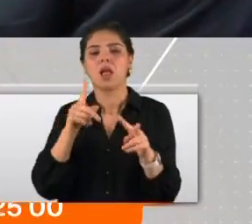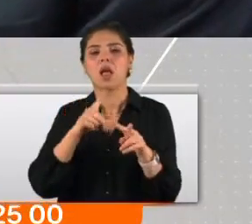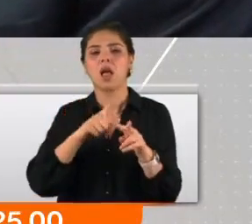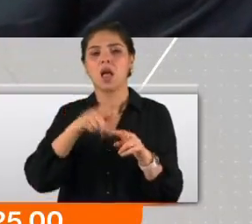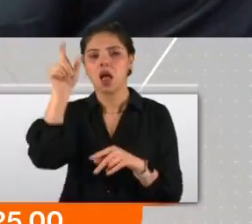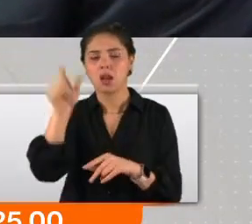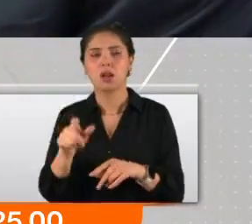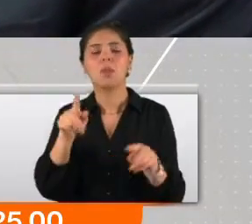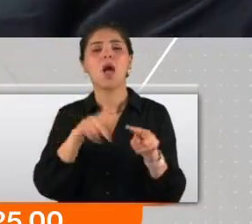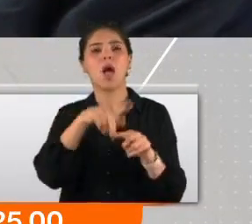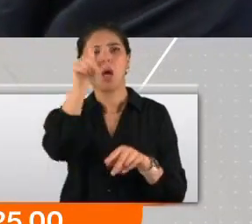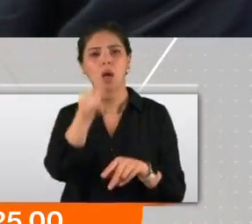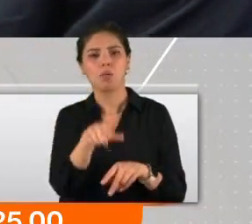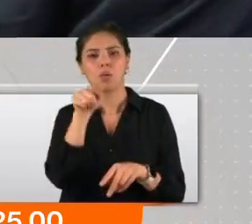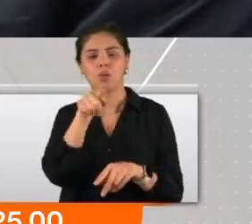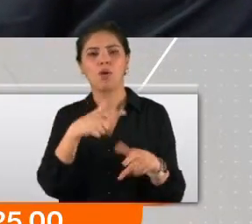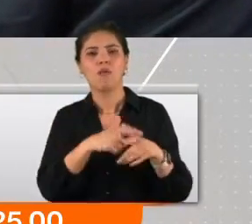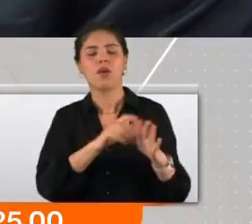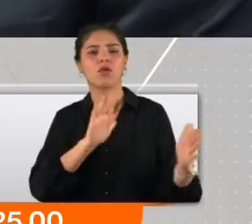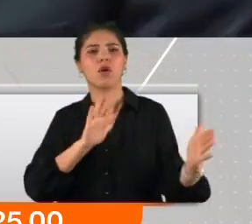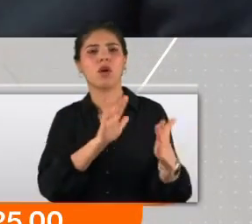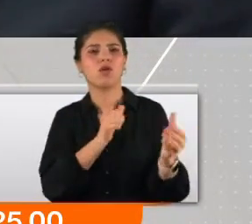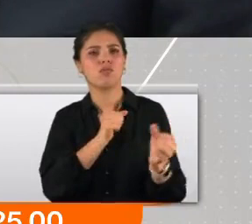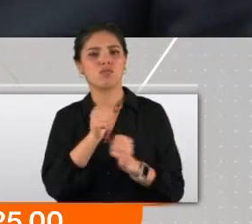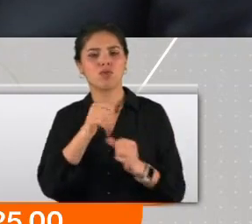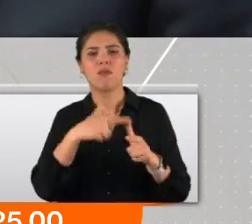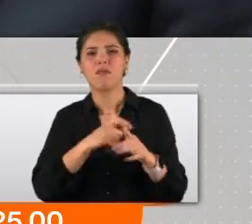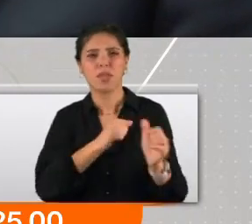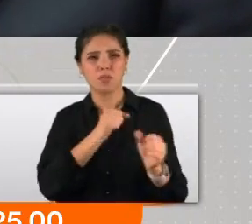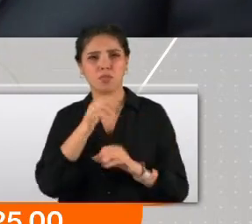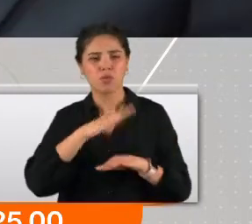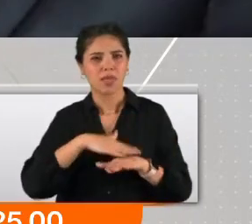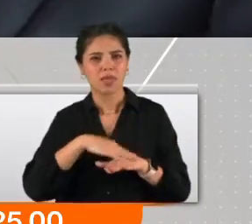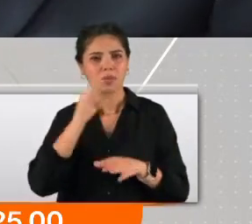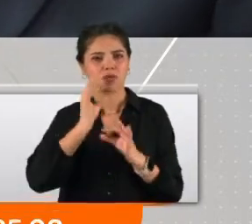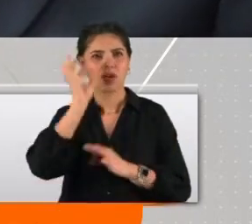Gül'ün olduğu yerlerde bu FETÖ'ye karşı mücadele edemez. FETÖ'ye mücadele edecek olan kişi